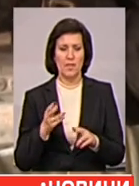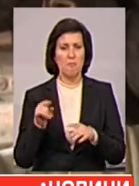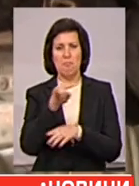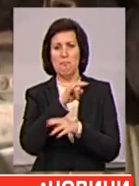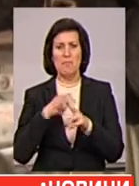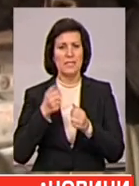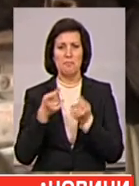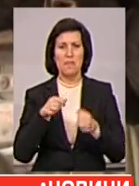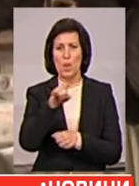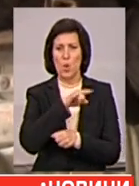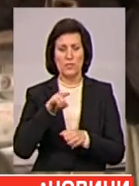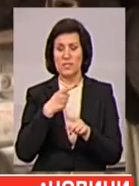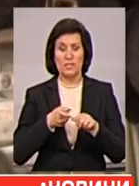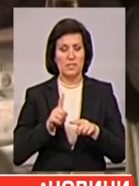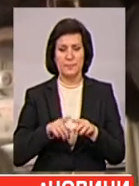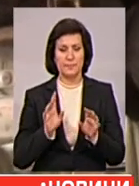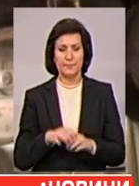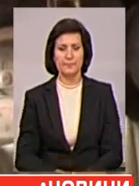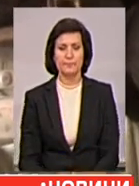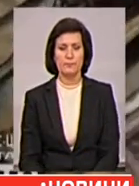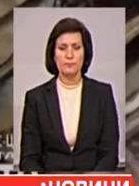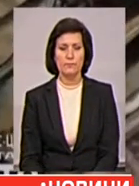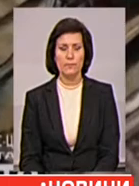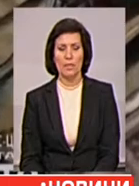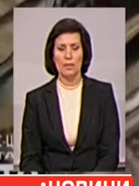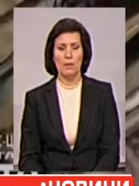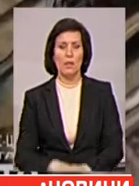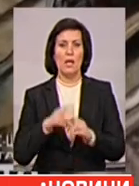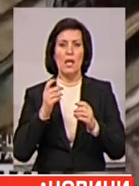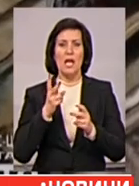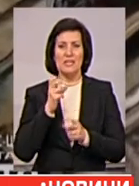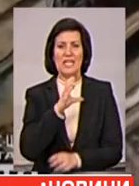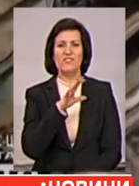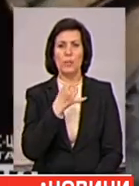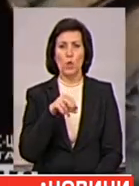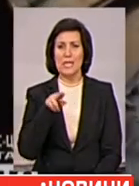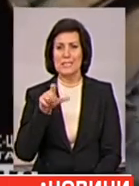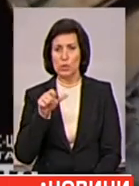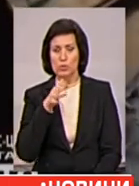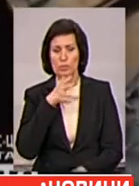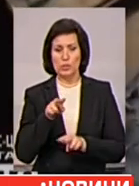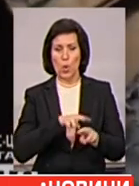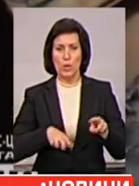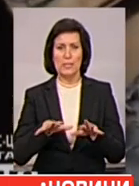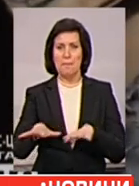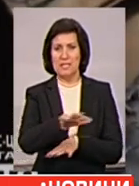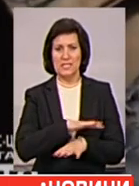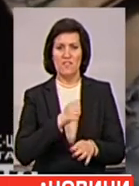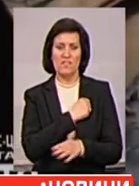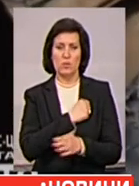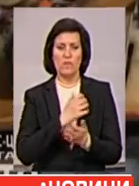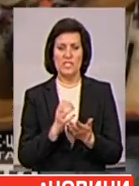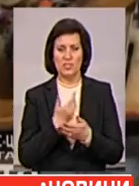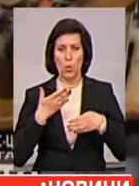безпілотників це не обходиться. На Світлодарській дузі під час огляду місцевості військові